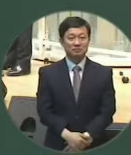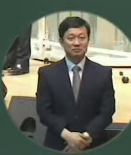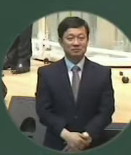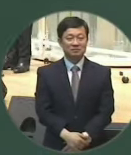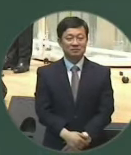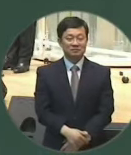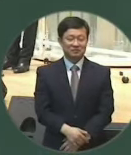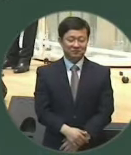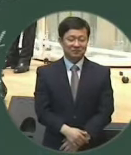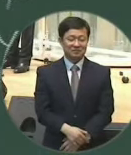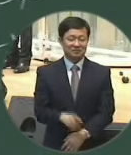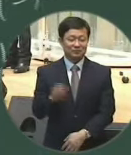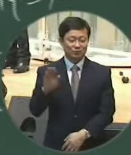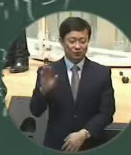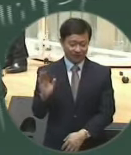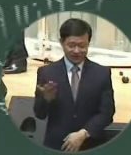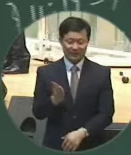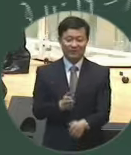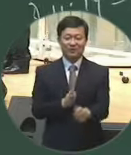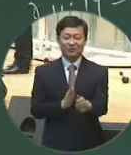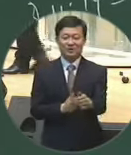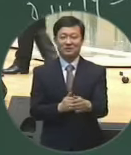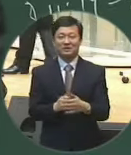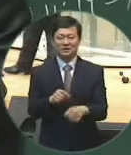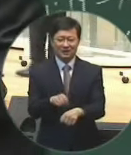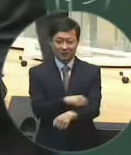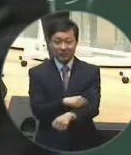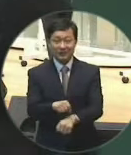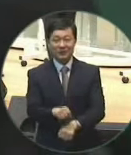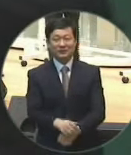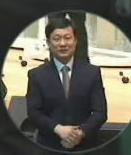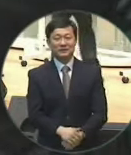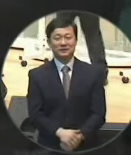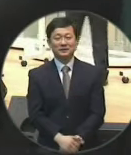그렇게 되어집니다. It will happen that way. 특히 여러분이